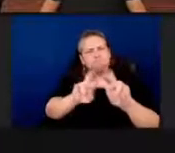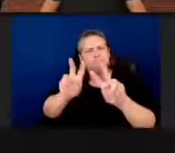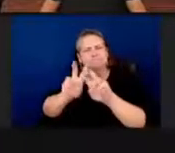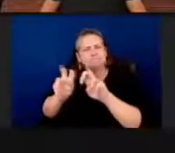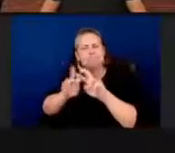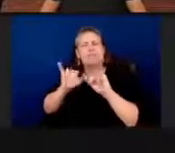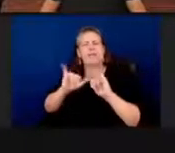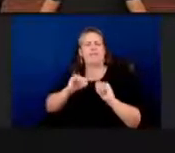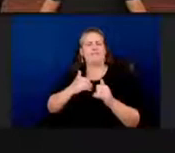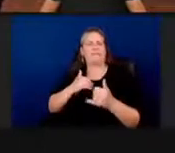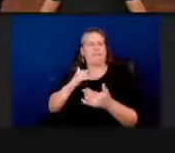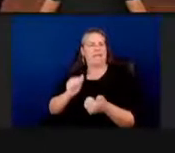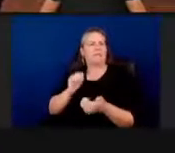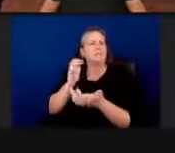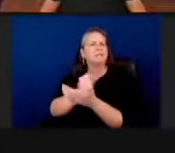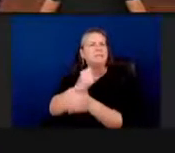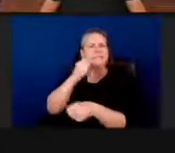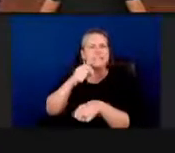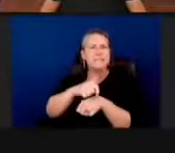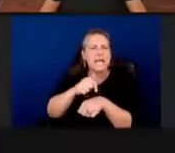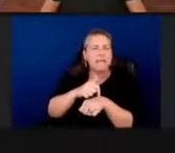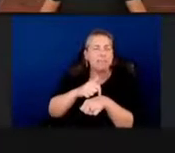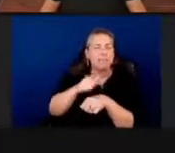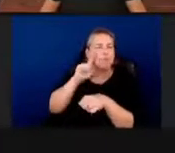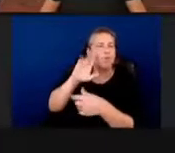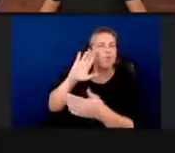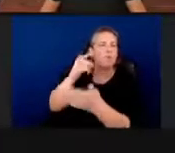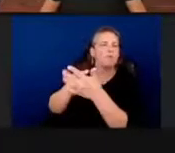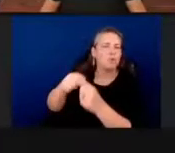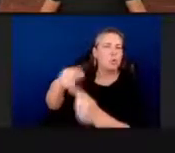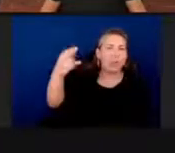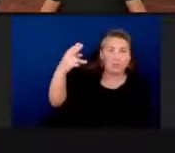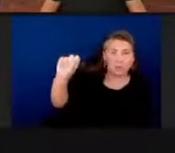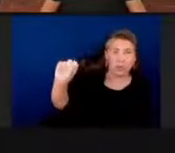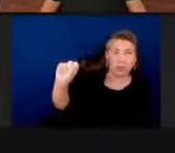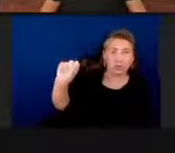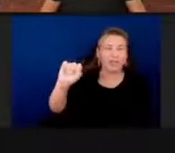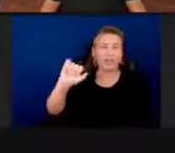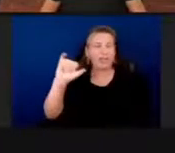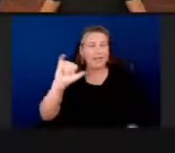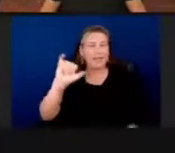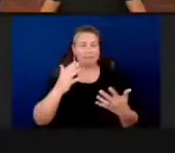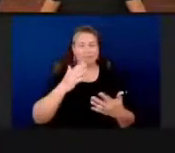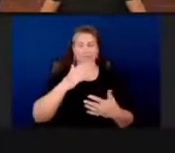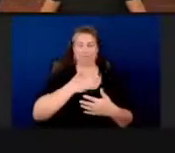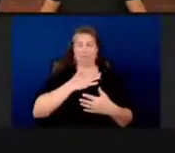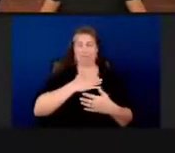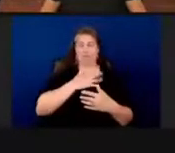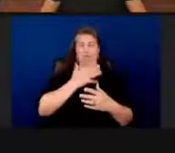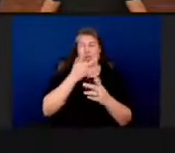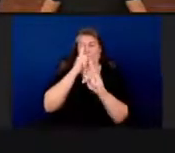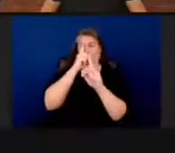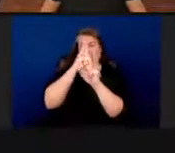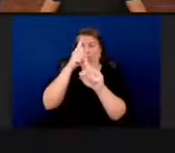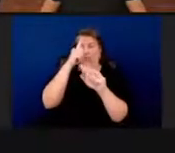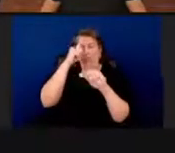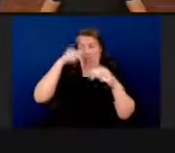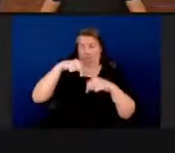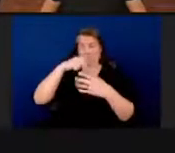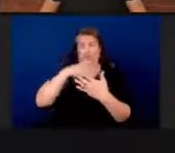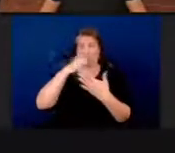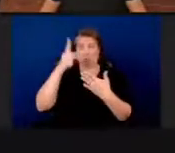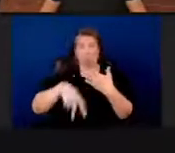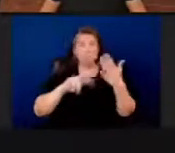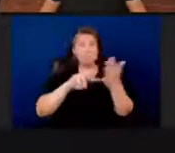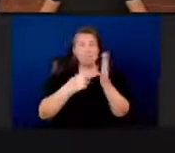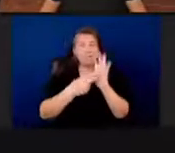Wanafunzi hawa bado ni wachanga sana kuanza kufikiria kuhusu kazi ambazo wangeweza kufanya. Hili ndilo swali langu.